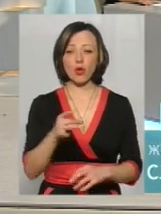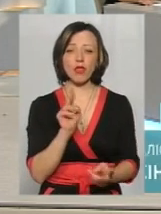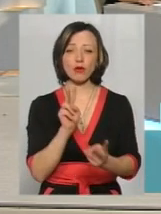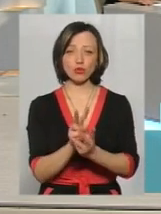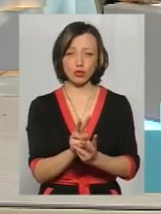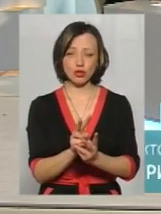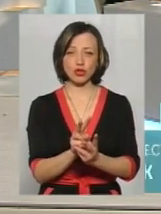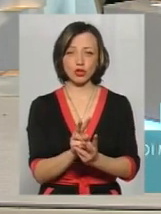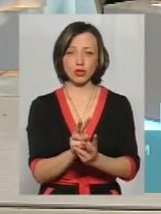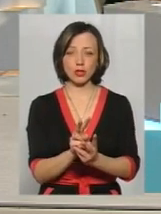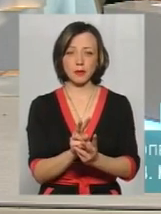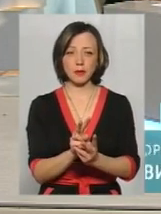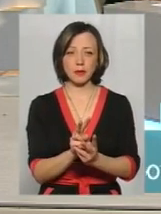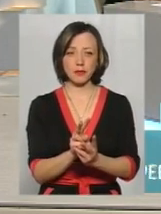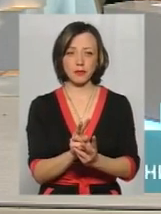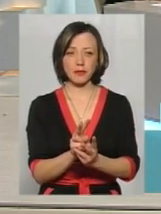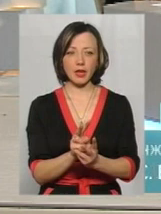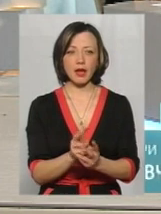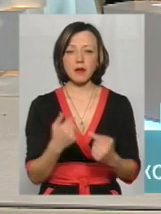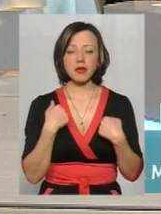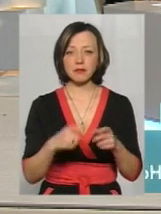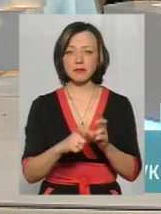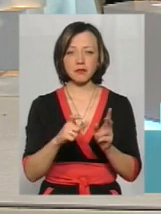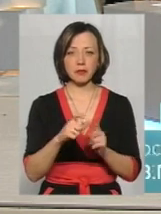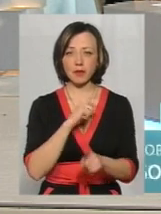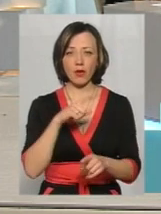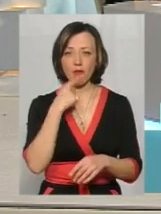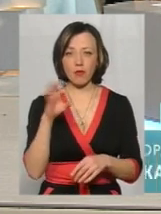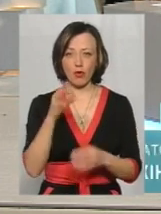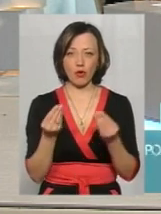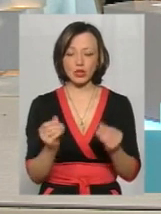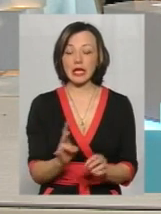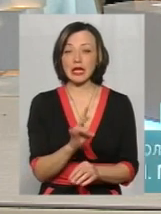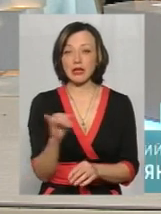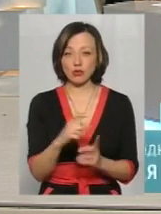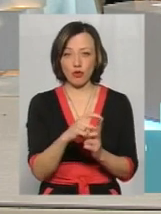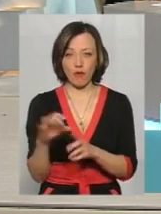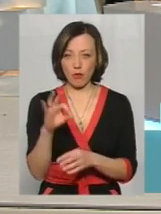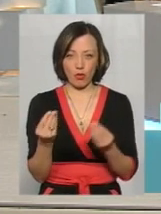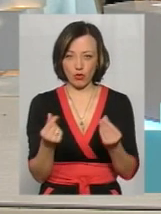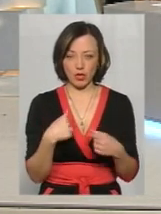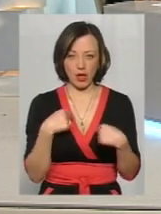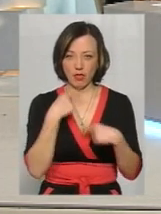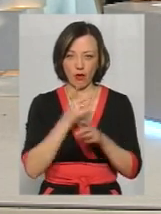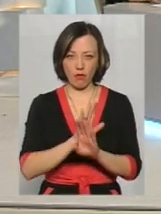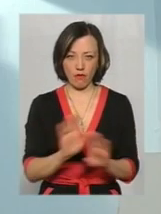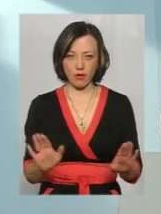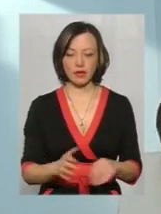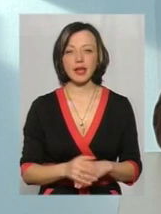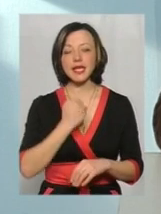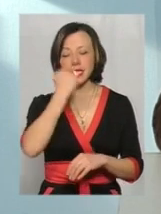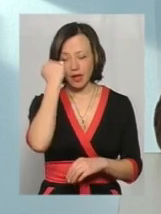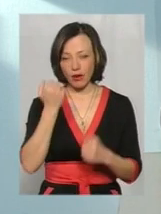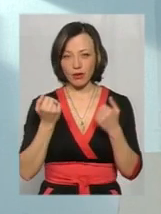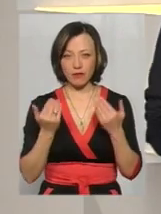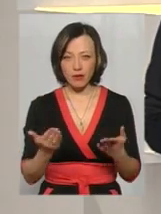зустрічі мені ніхто не закине, що я говорив про гроші. Жодного слова про гроші я не говорив. Дякую, пане